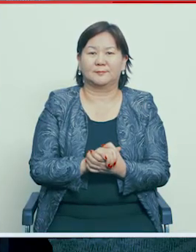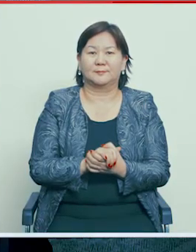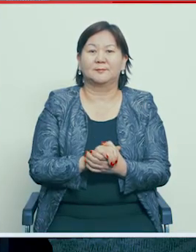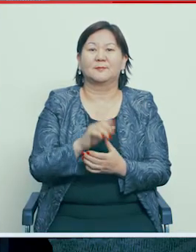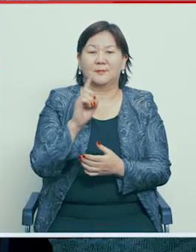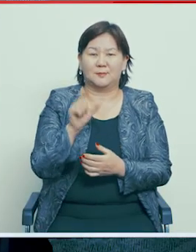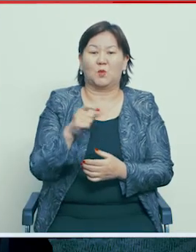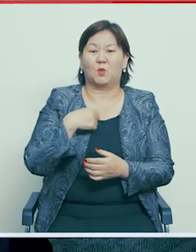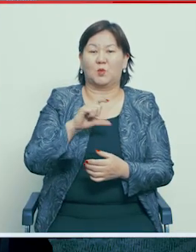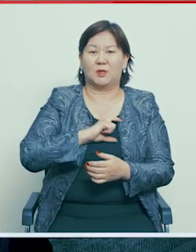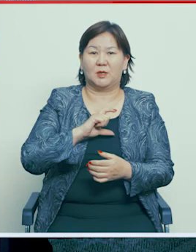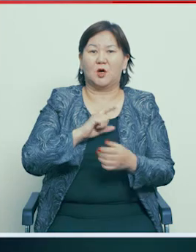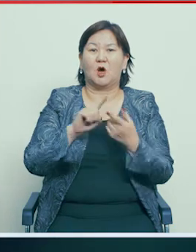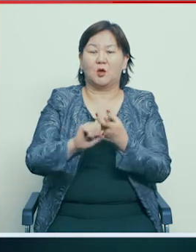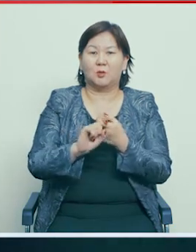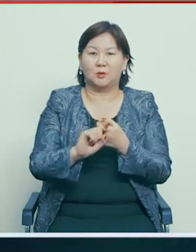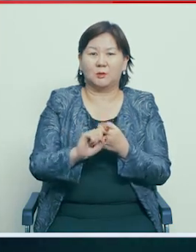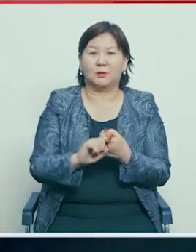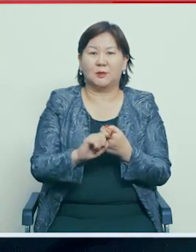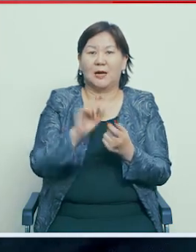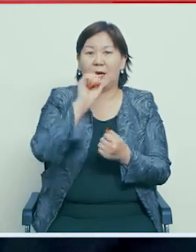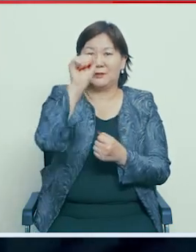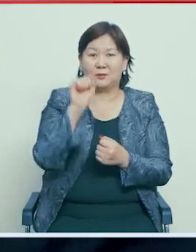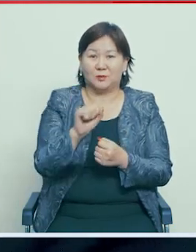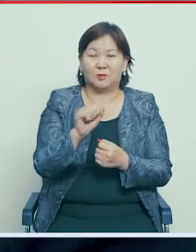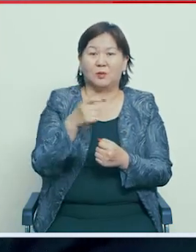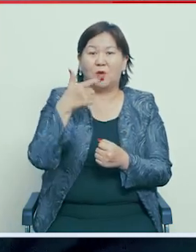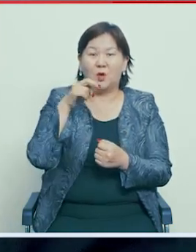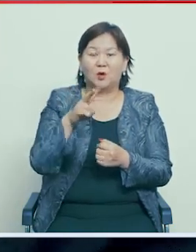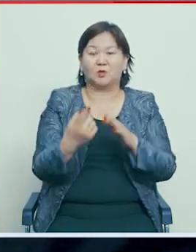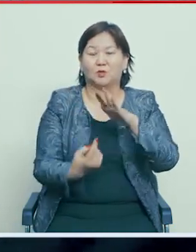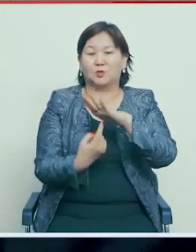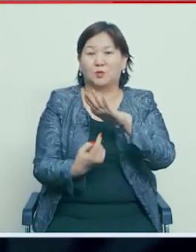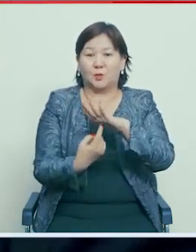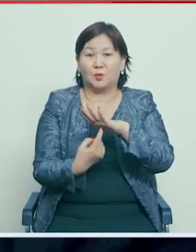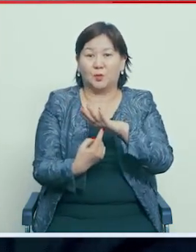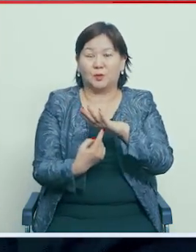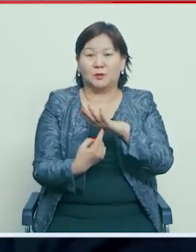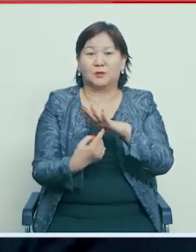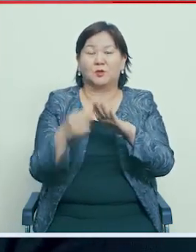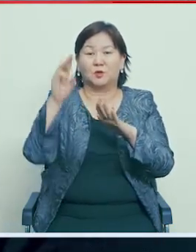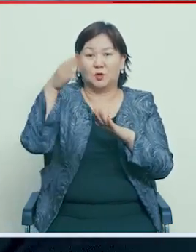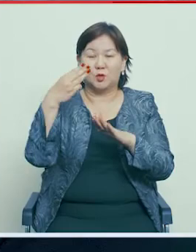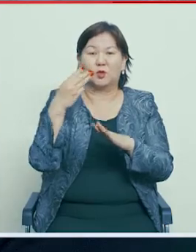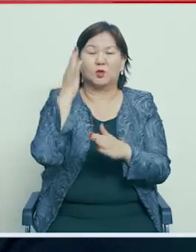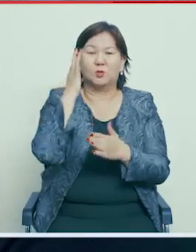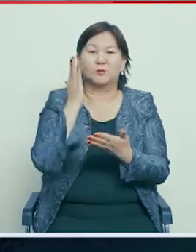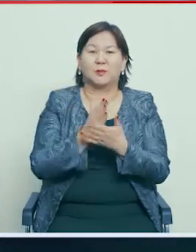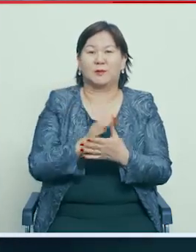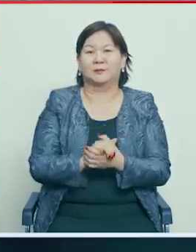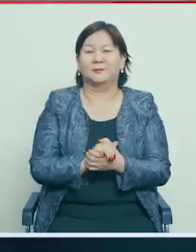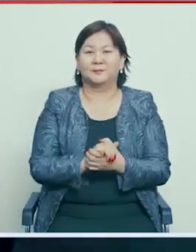За би хүний эрхийн холбоотой энэ асуудлын одоо гол суурийг бас тодорхойлъя би бодож байна л та.